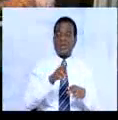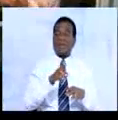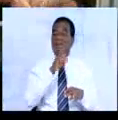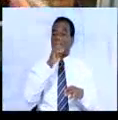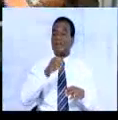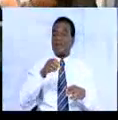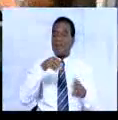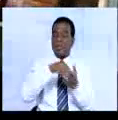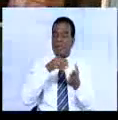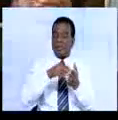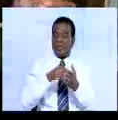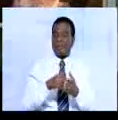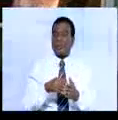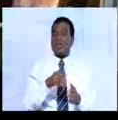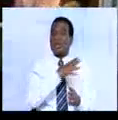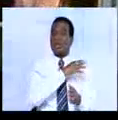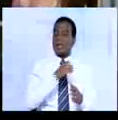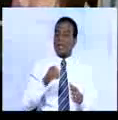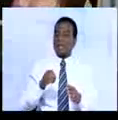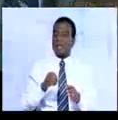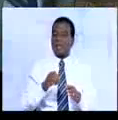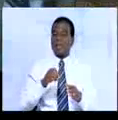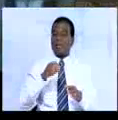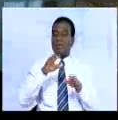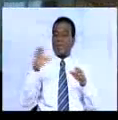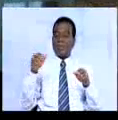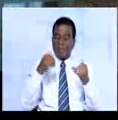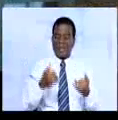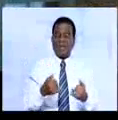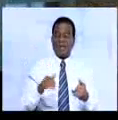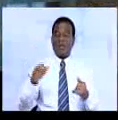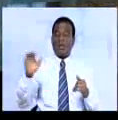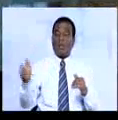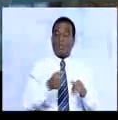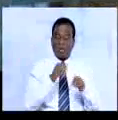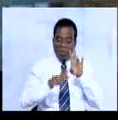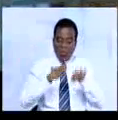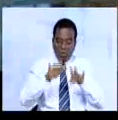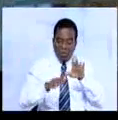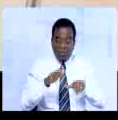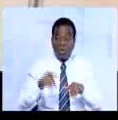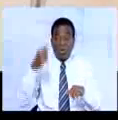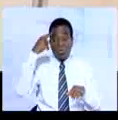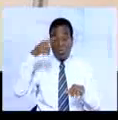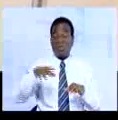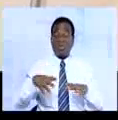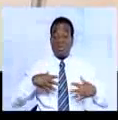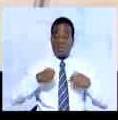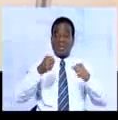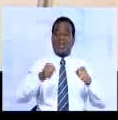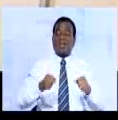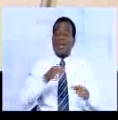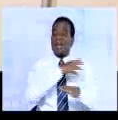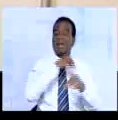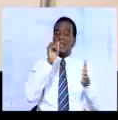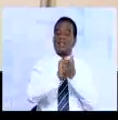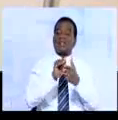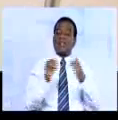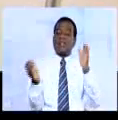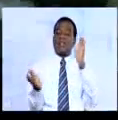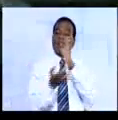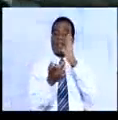l'utilisation des technologies de l'information et de la communication pour pratiquer la médecine. Cette technique, les professionnels de la santé en Côte d'Ivoire veulent